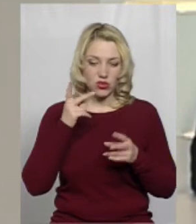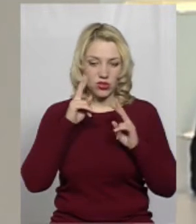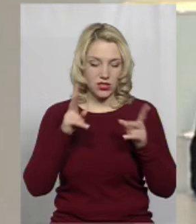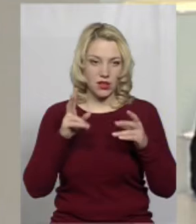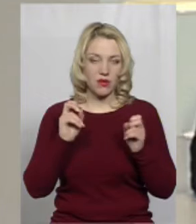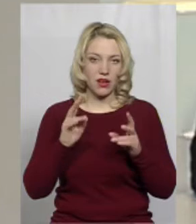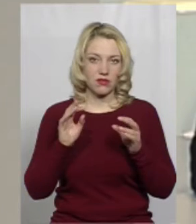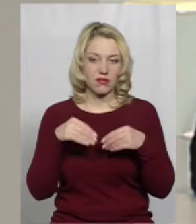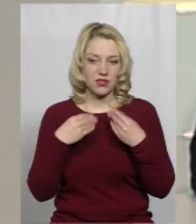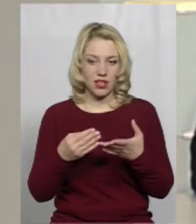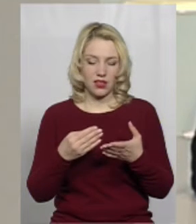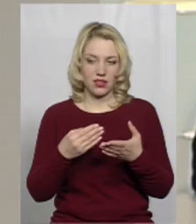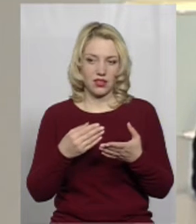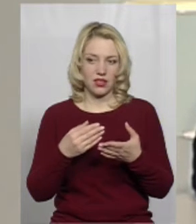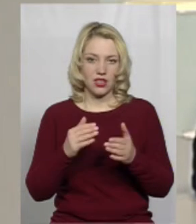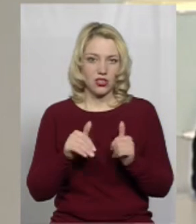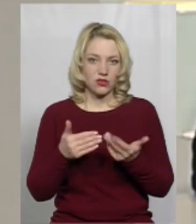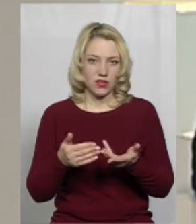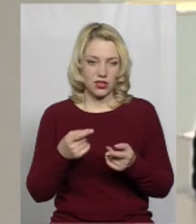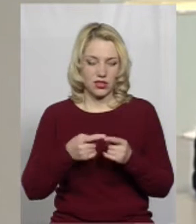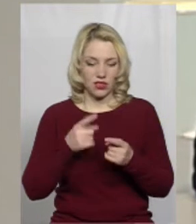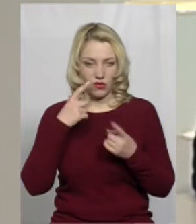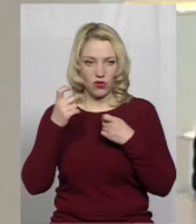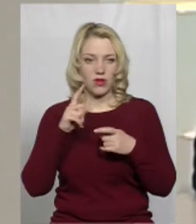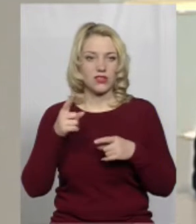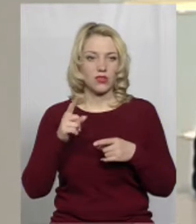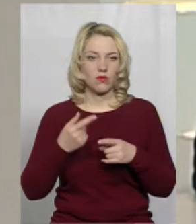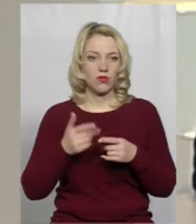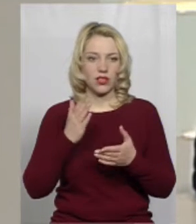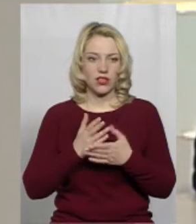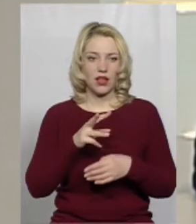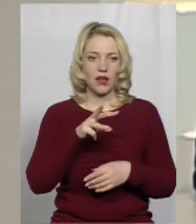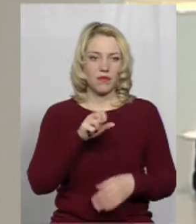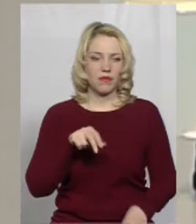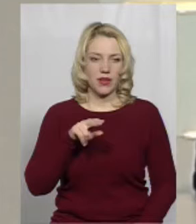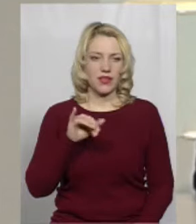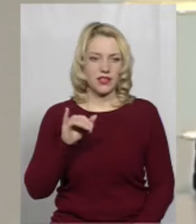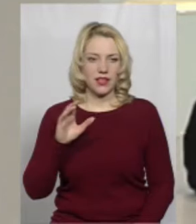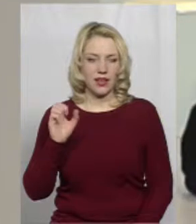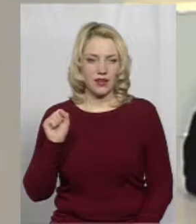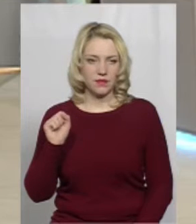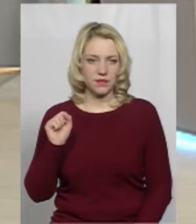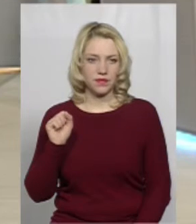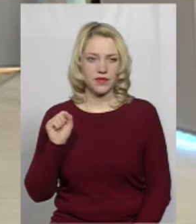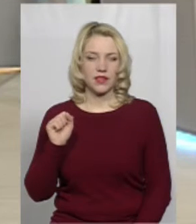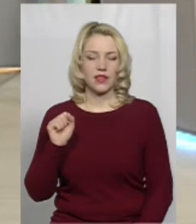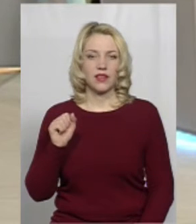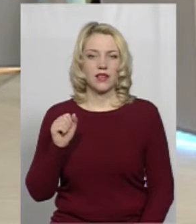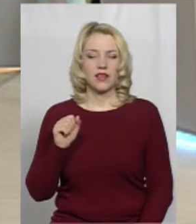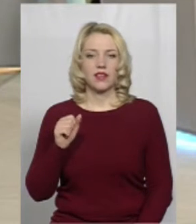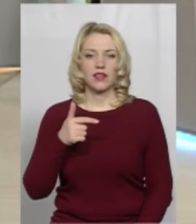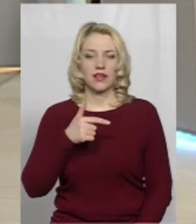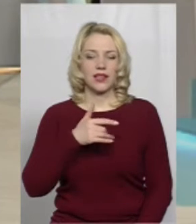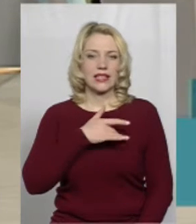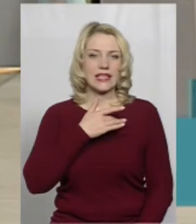інформації. Тому, напевно, от є таке словосполучення «медіагігієна», треба, напевно, дотримуватися.